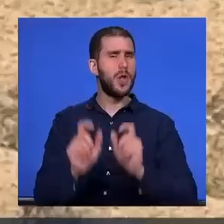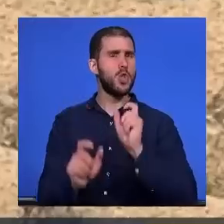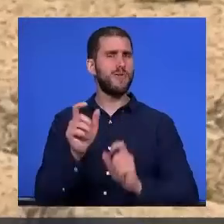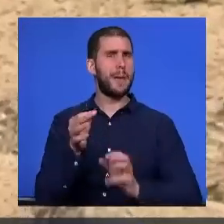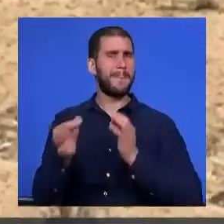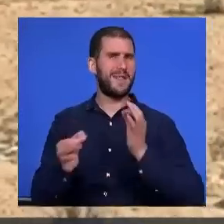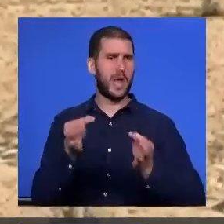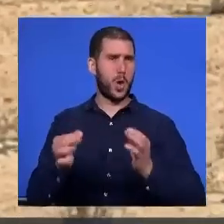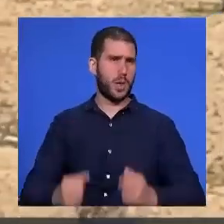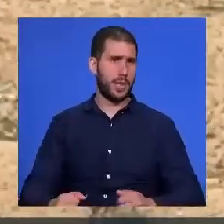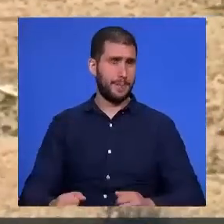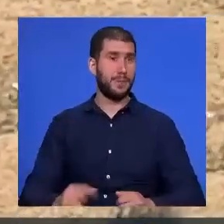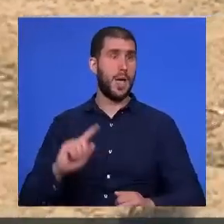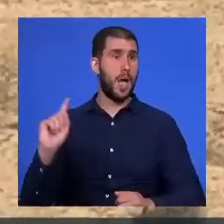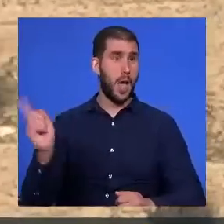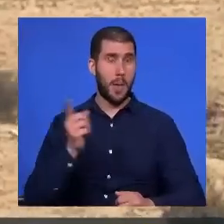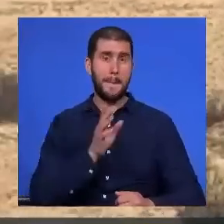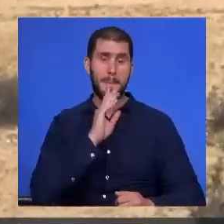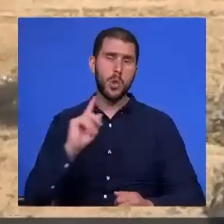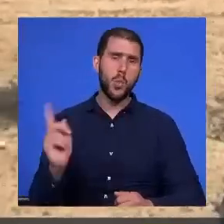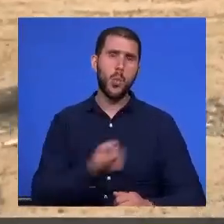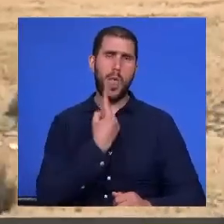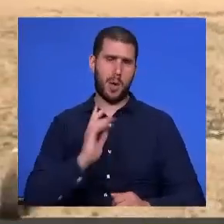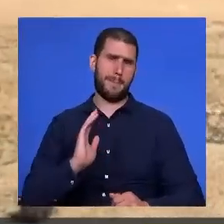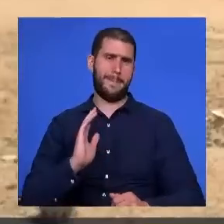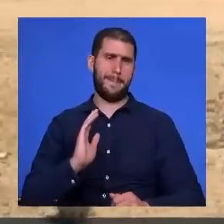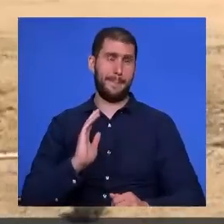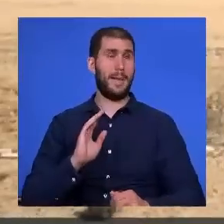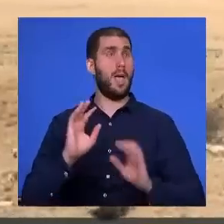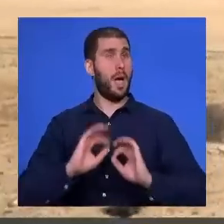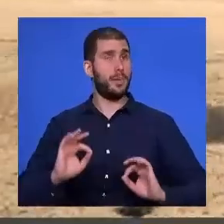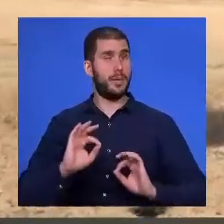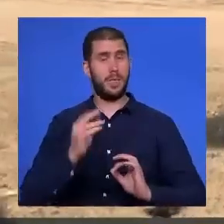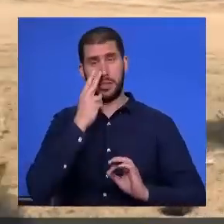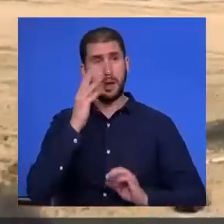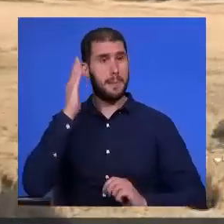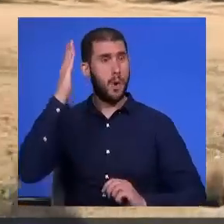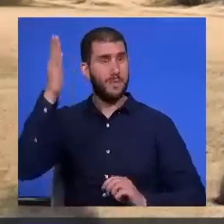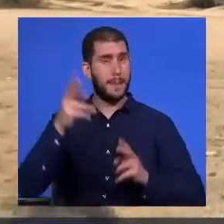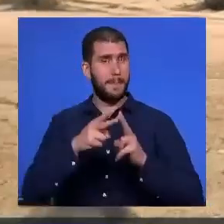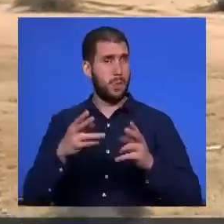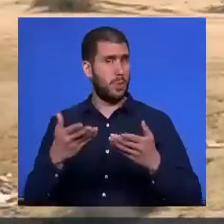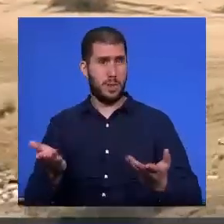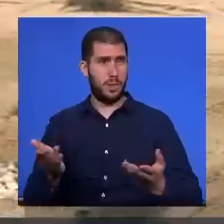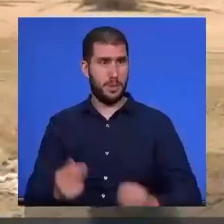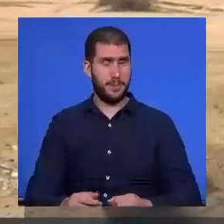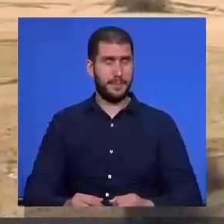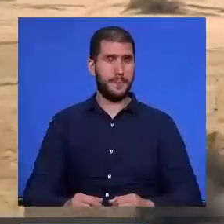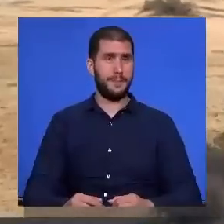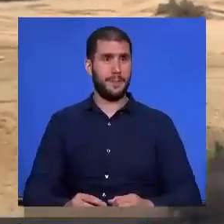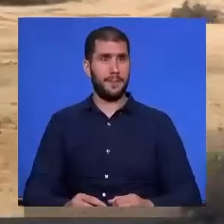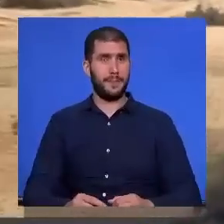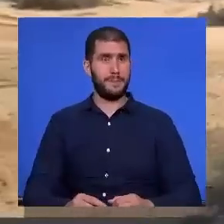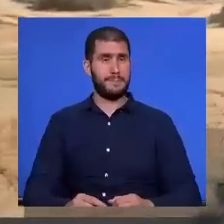הפריפריה. כל אלה הן בעיות של כולנו. ועדיין לא נראה שיש להן איזשהו פתרון באופק.